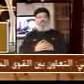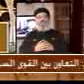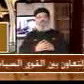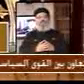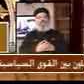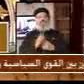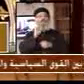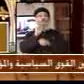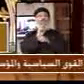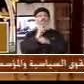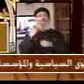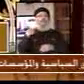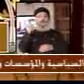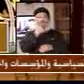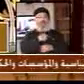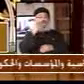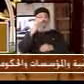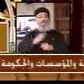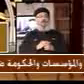في قصص القديسين،